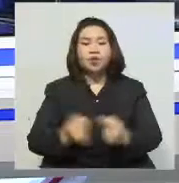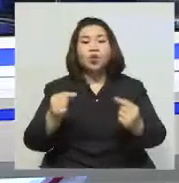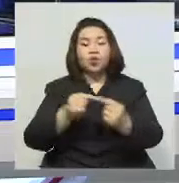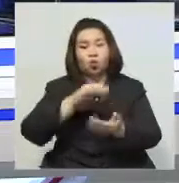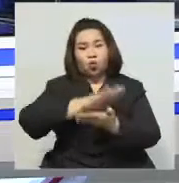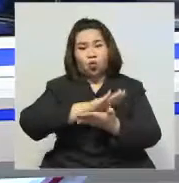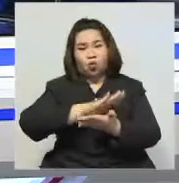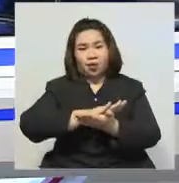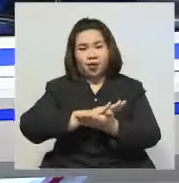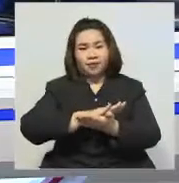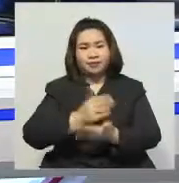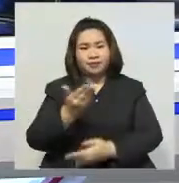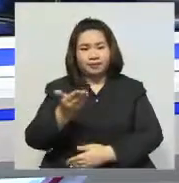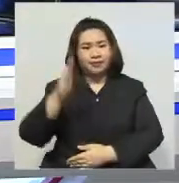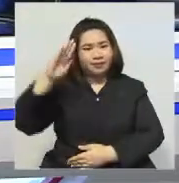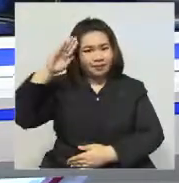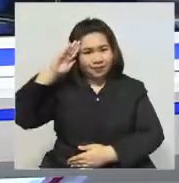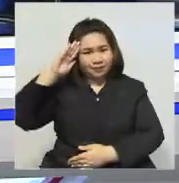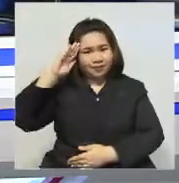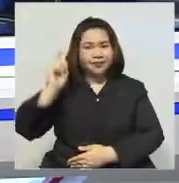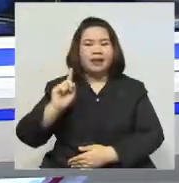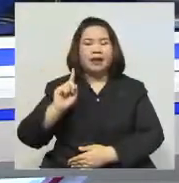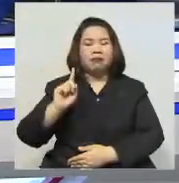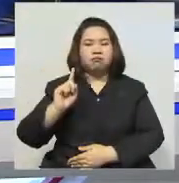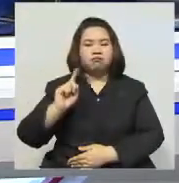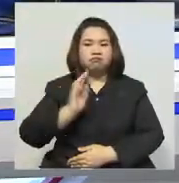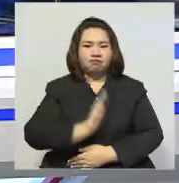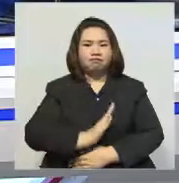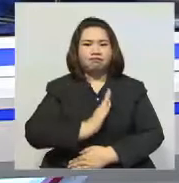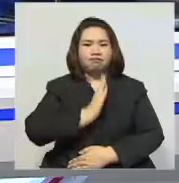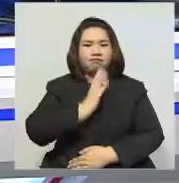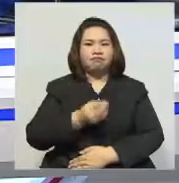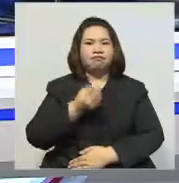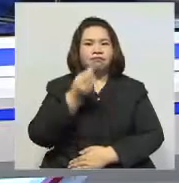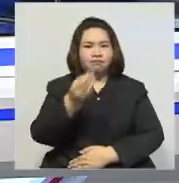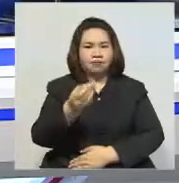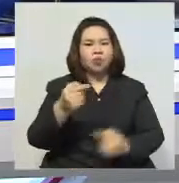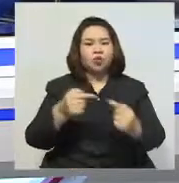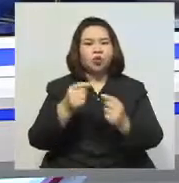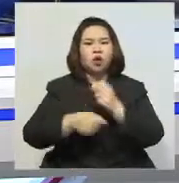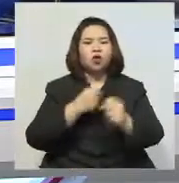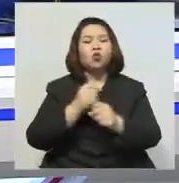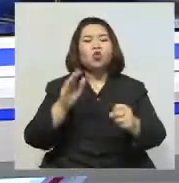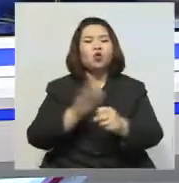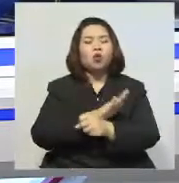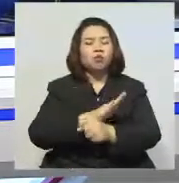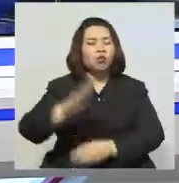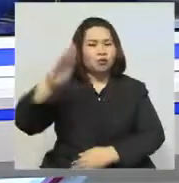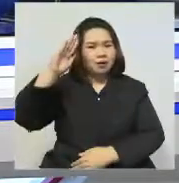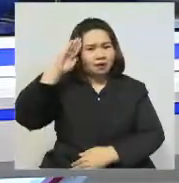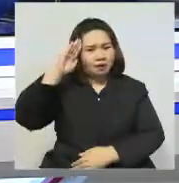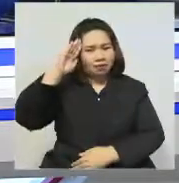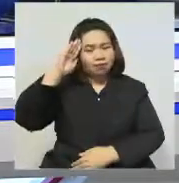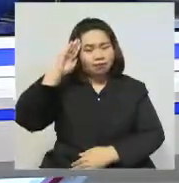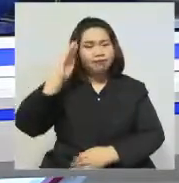ที่โรงเรียนนายร้อยพระจุลจอมเกล้าค่ะเขามีการจัดพิธีเทิดเกียรติและอำลาชีวิตราชการของนายทหารชั้น